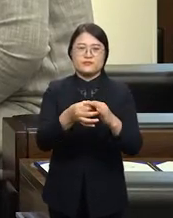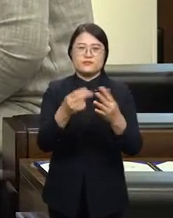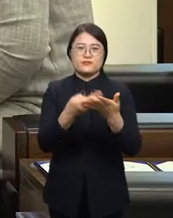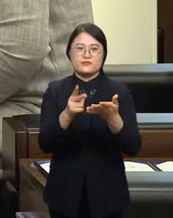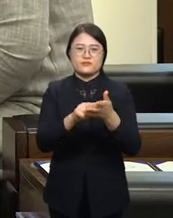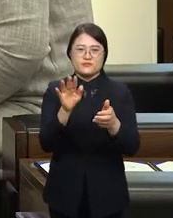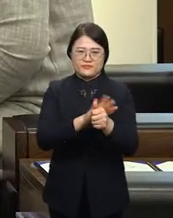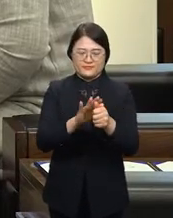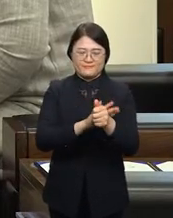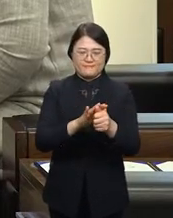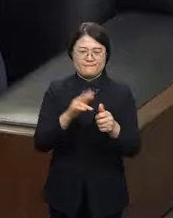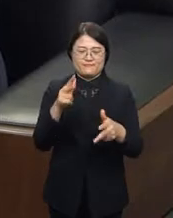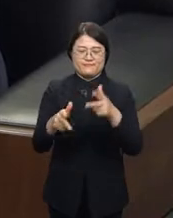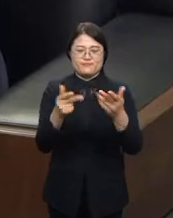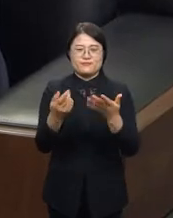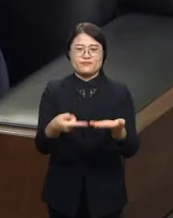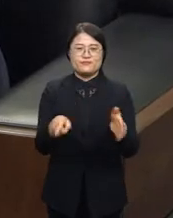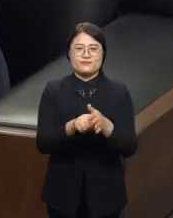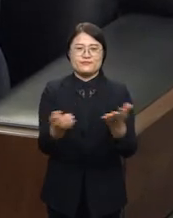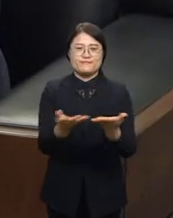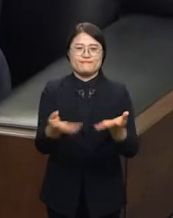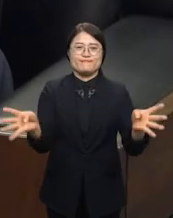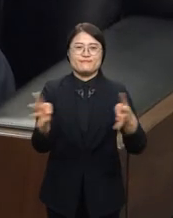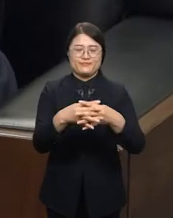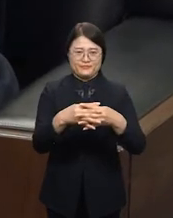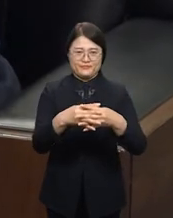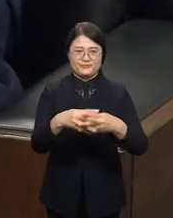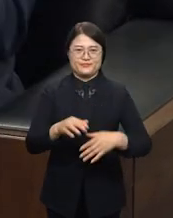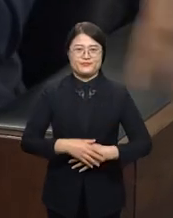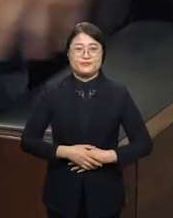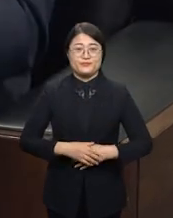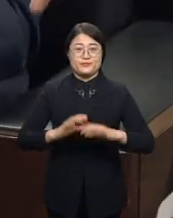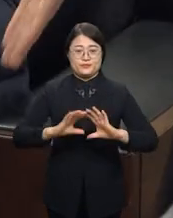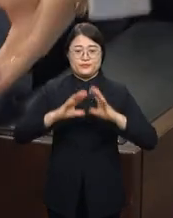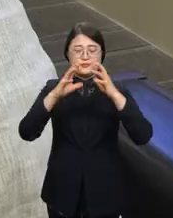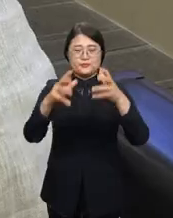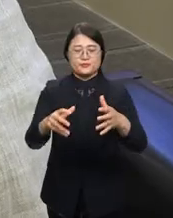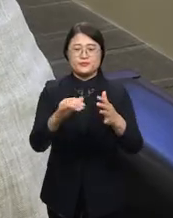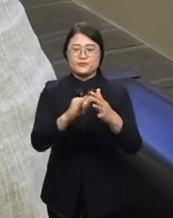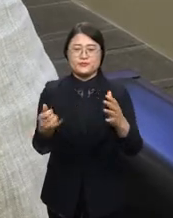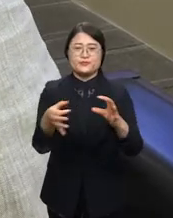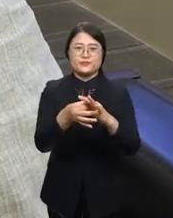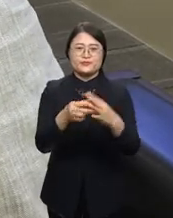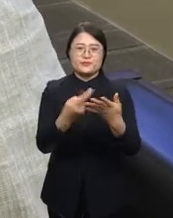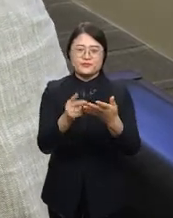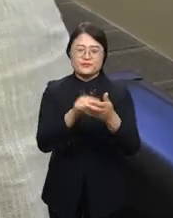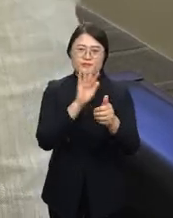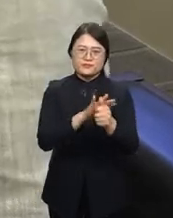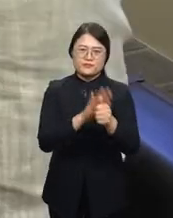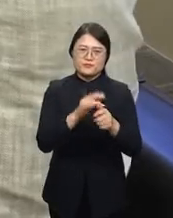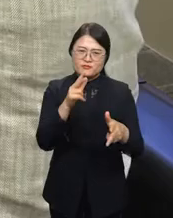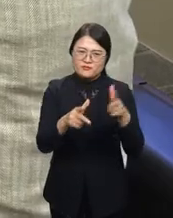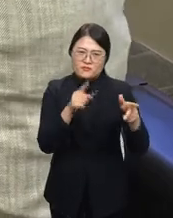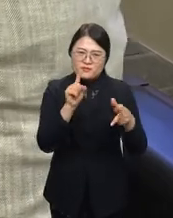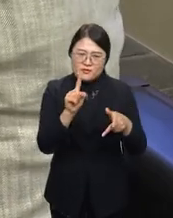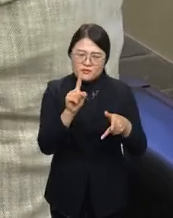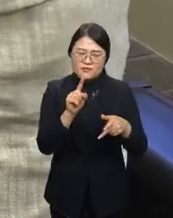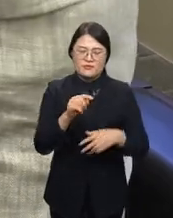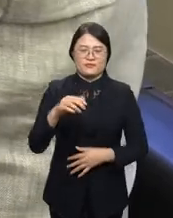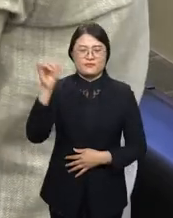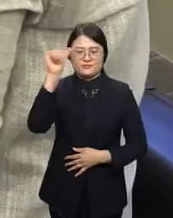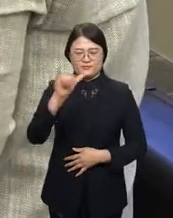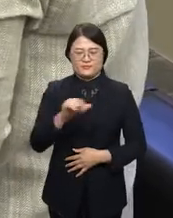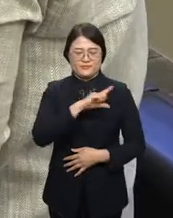지원 사업을 위한 업무 협약을 체결했는데요. 국제 가족관계 번역 서비스 지원 사업은